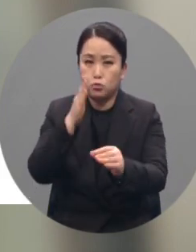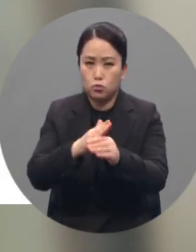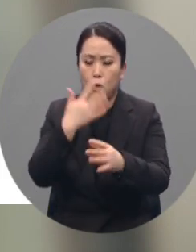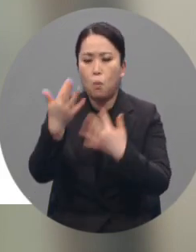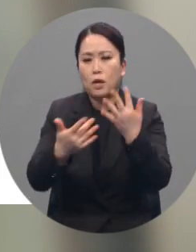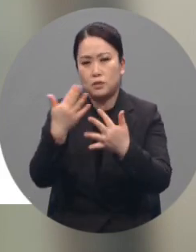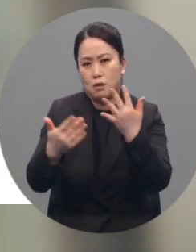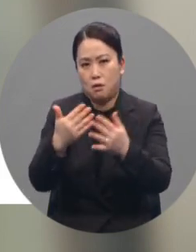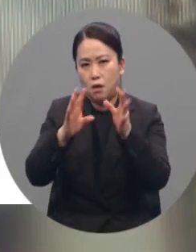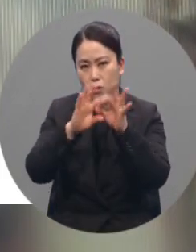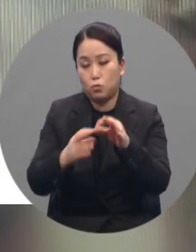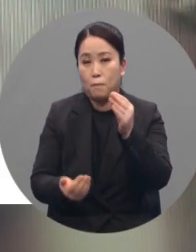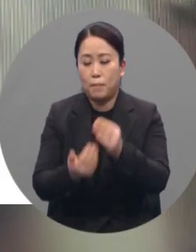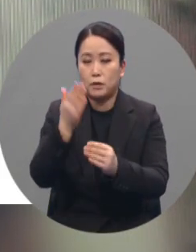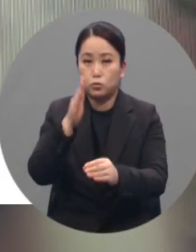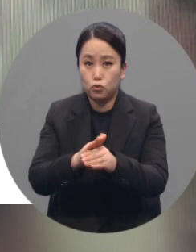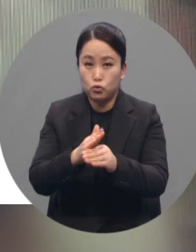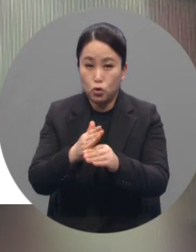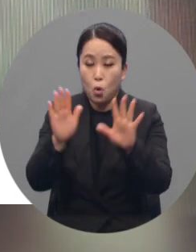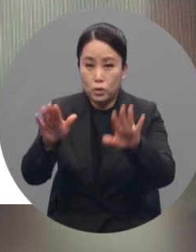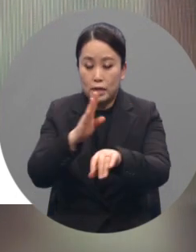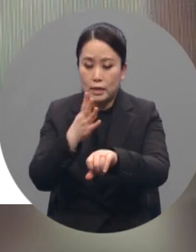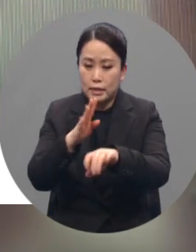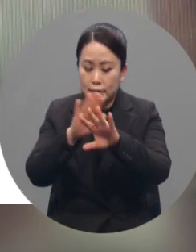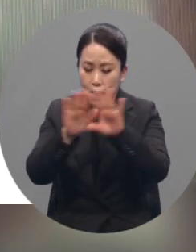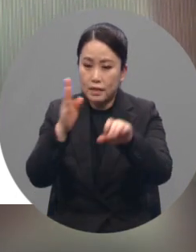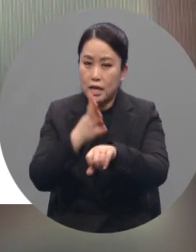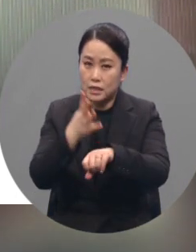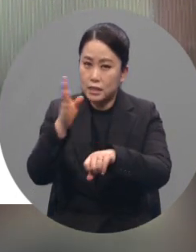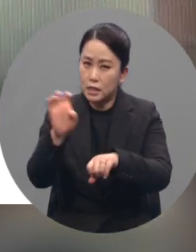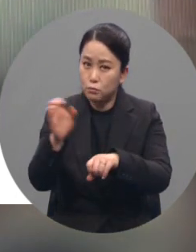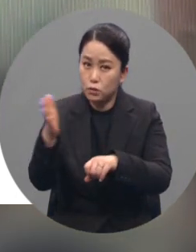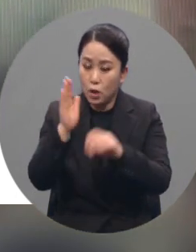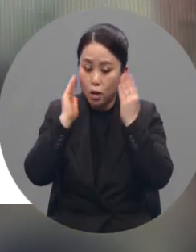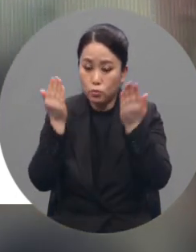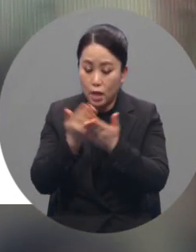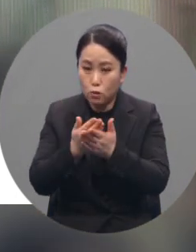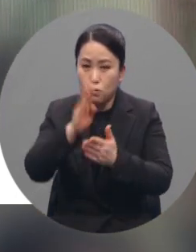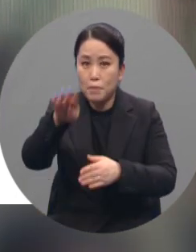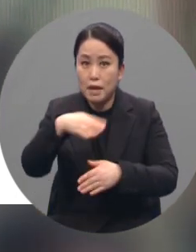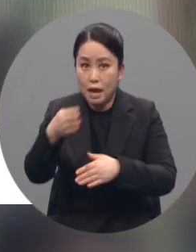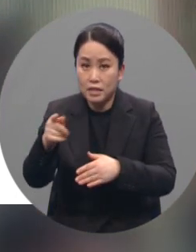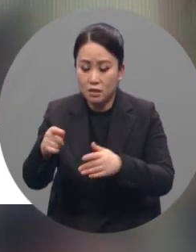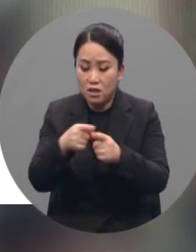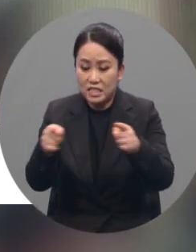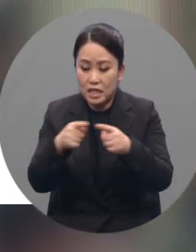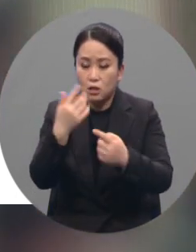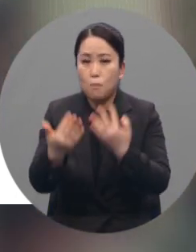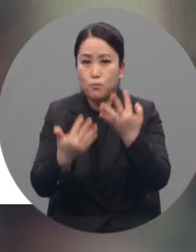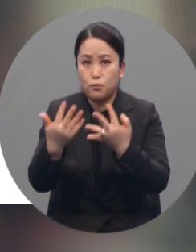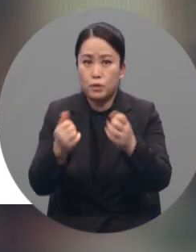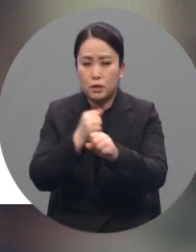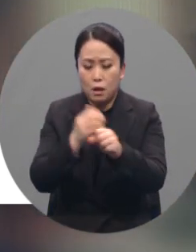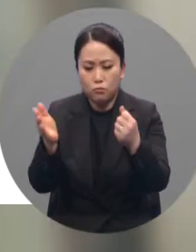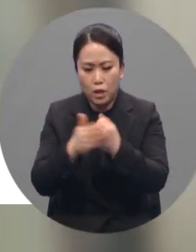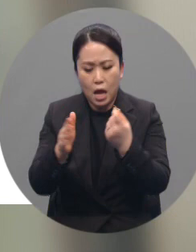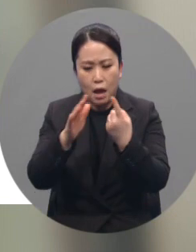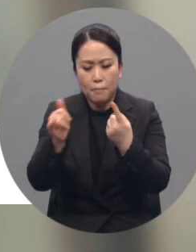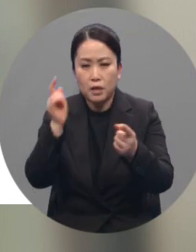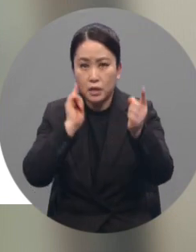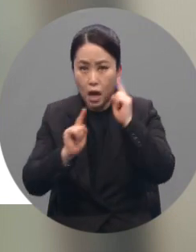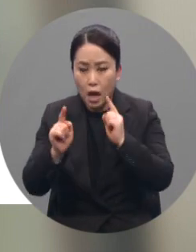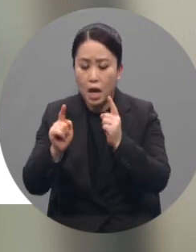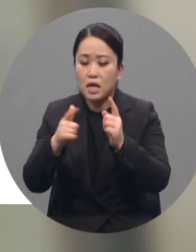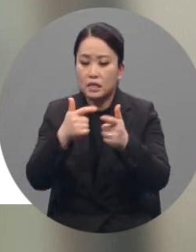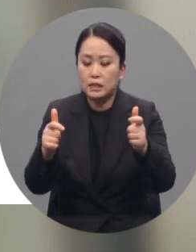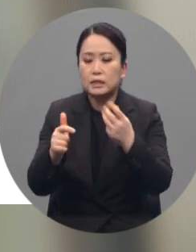오늘나 4:40 쯔음에 해운대구 재송동 다세대주택 1층에서 불이 나 거주민 한 명이 중상을 입는 등 3명이 부상을